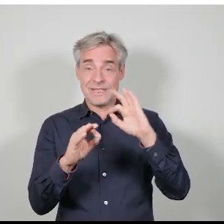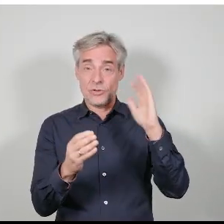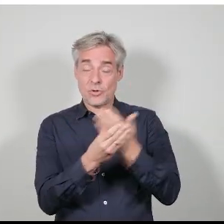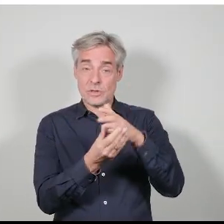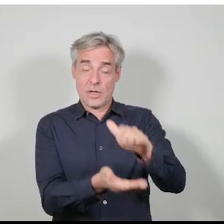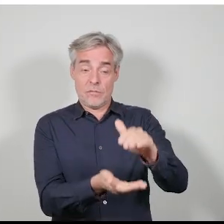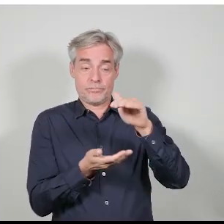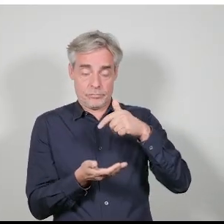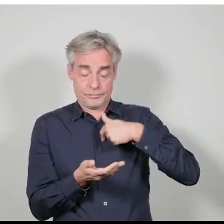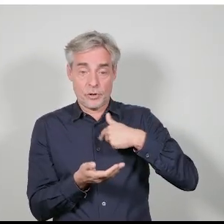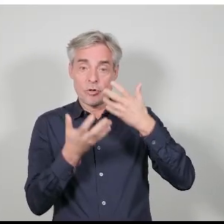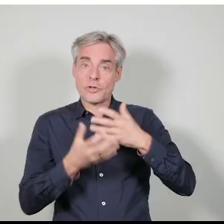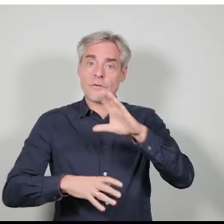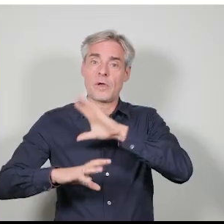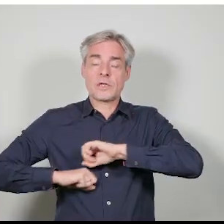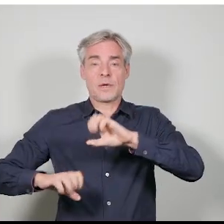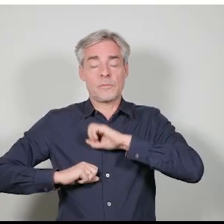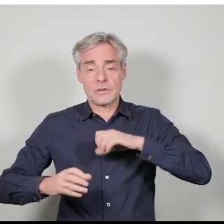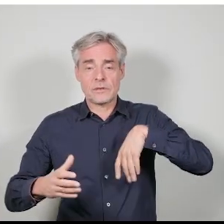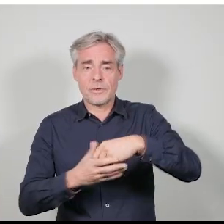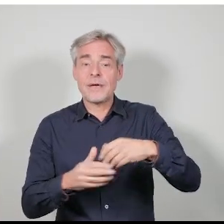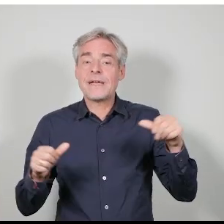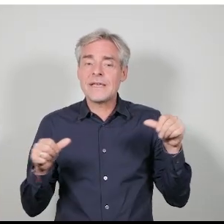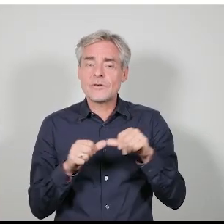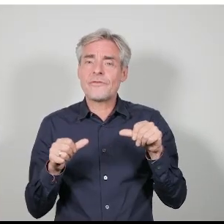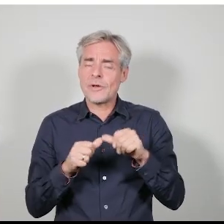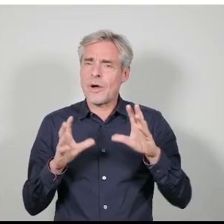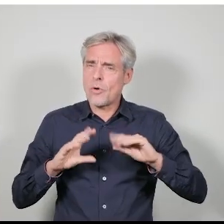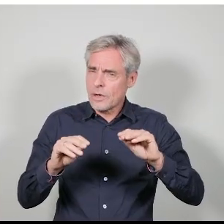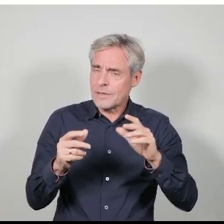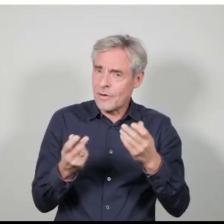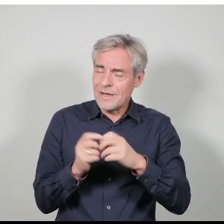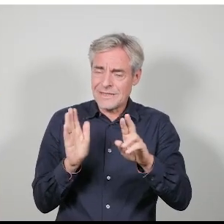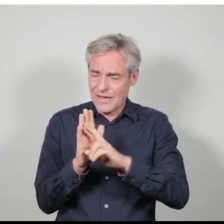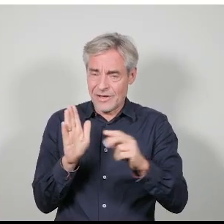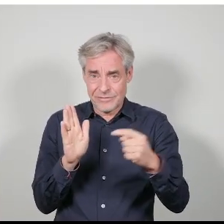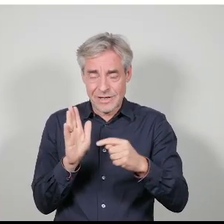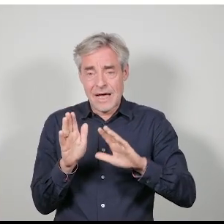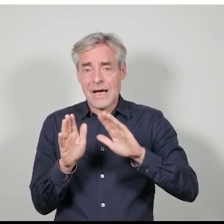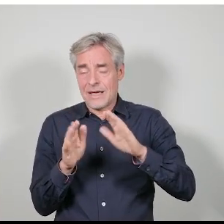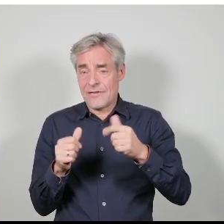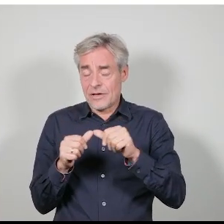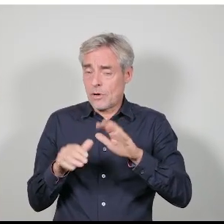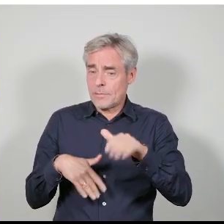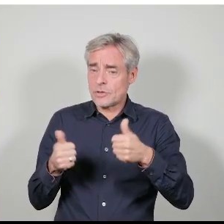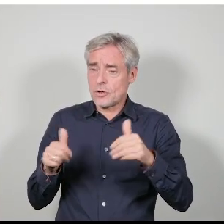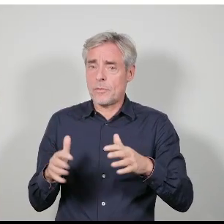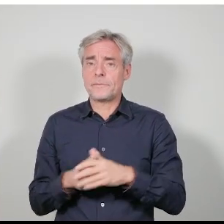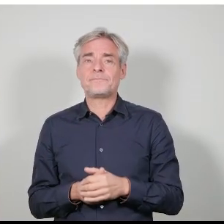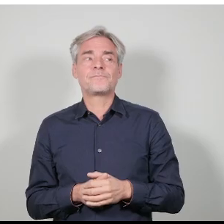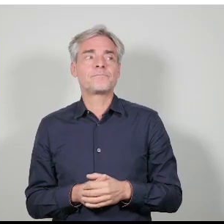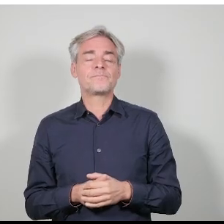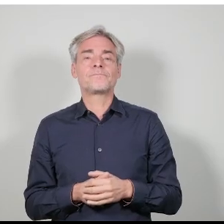dans l'expérimentation. Ils font quoi? Ils ont fait quoi concrètement ces référents après parents? Ils fonctionnent comment?